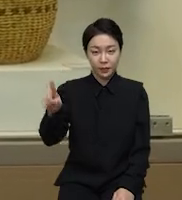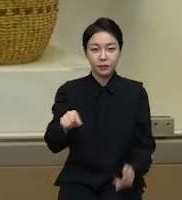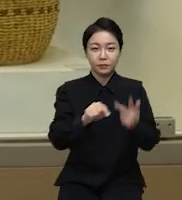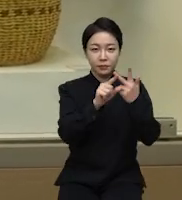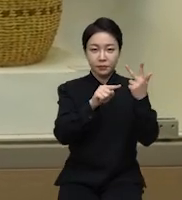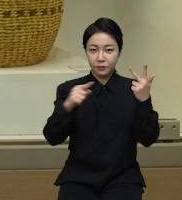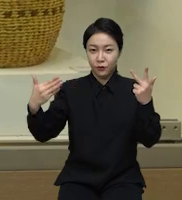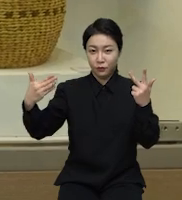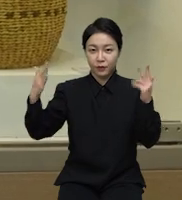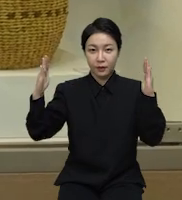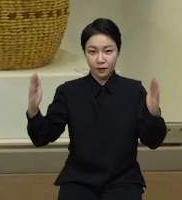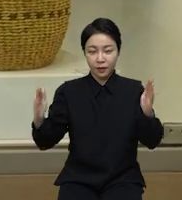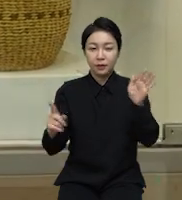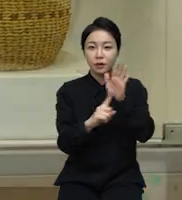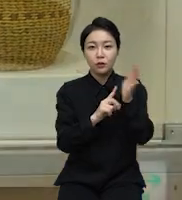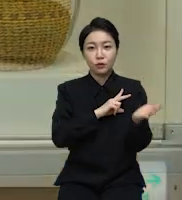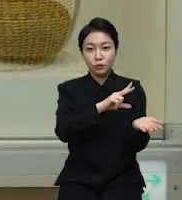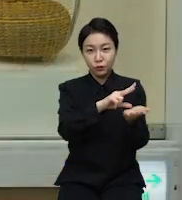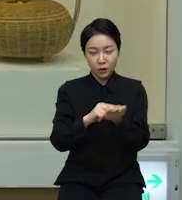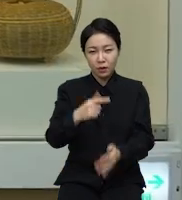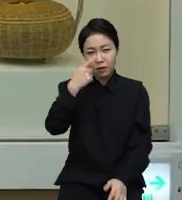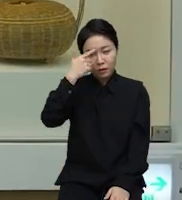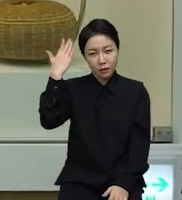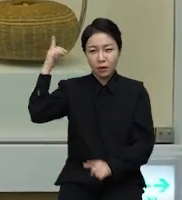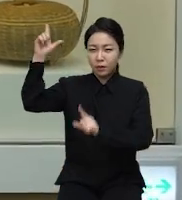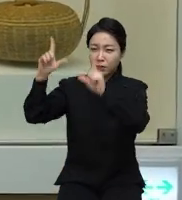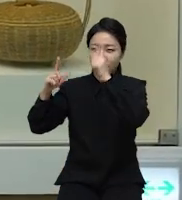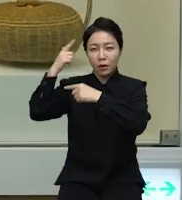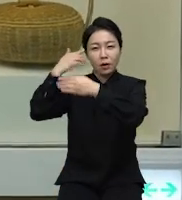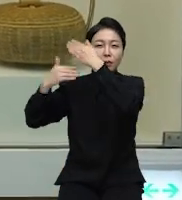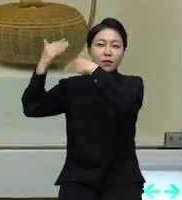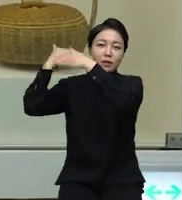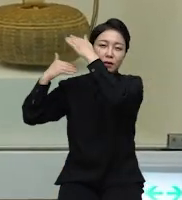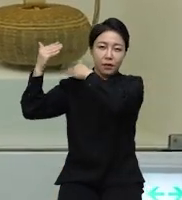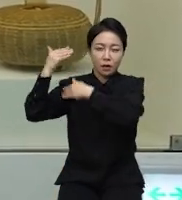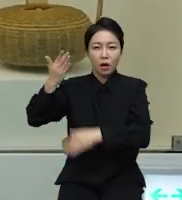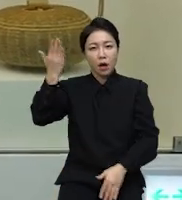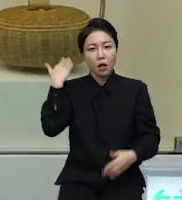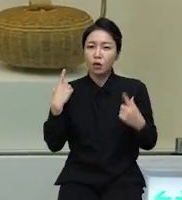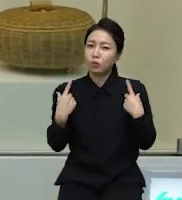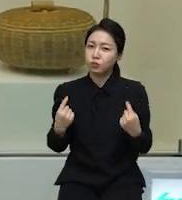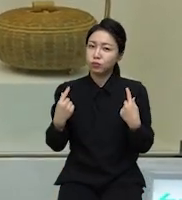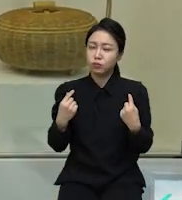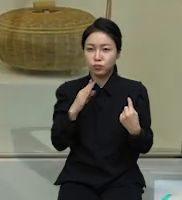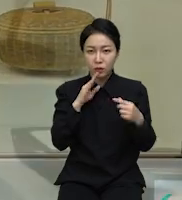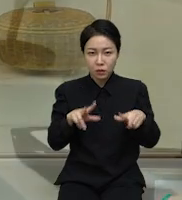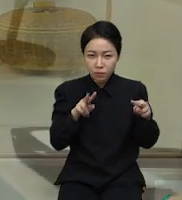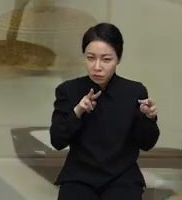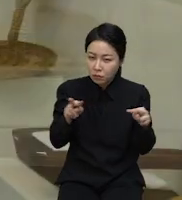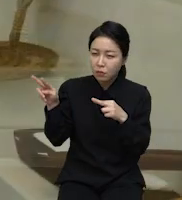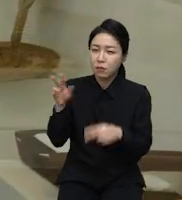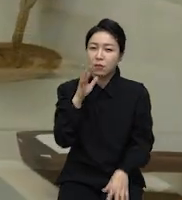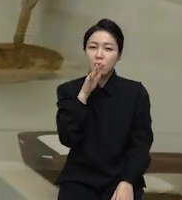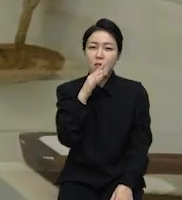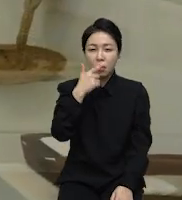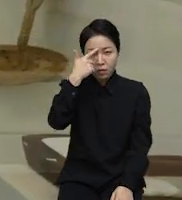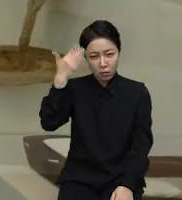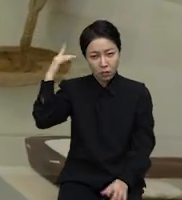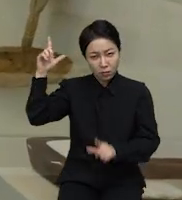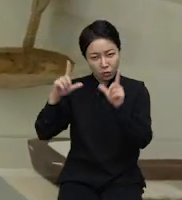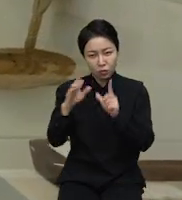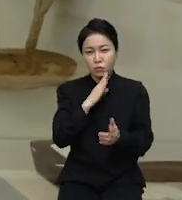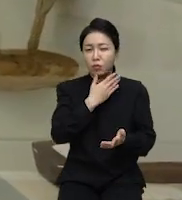2021년 하반기 전시 일상의 해상은 이전에는 당연하게 여겼지만 뒤돌아보면 소중했던 일상을 해상하는